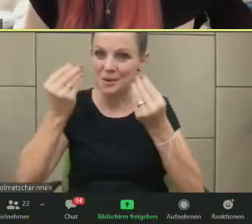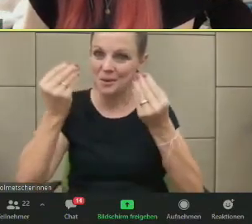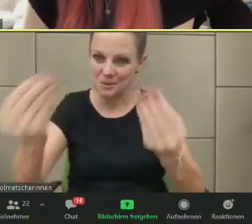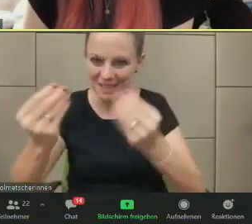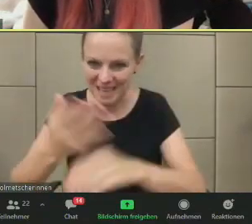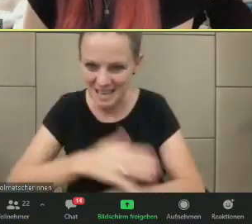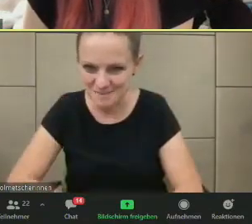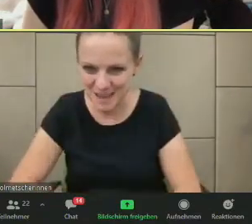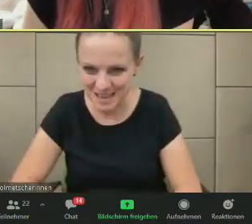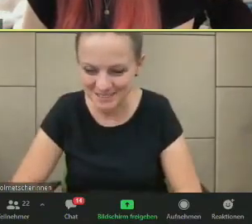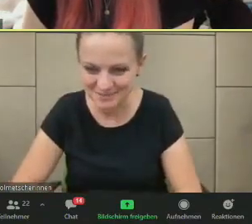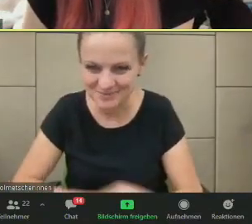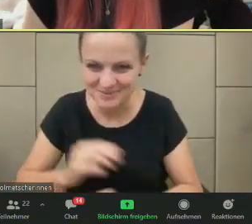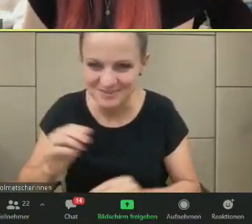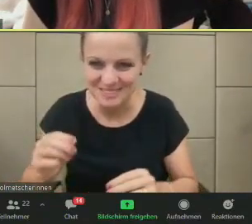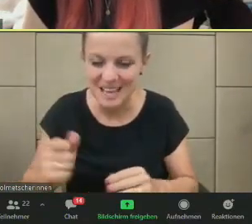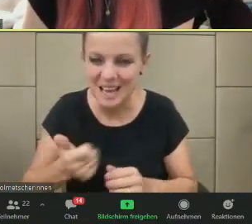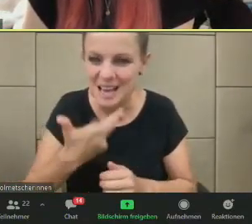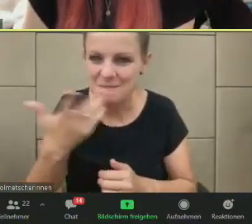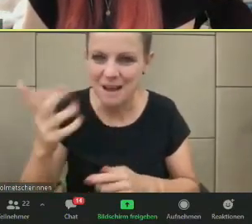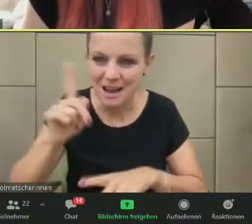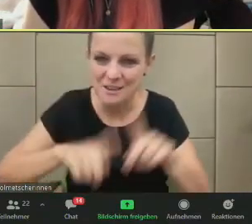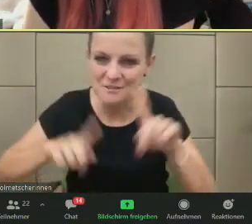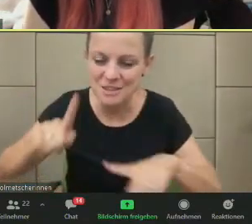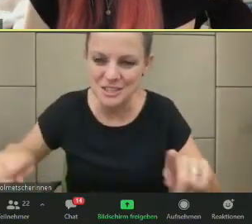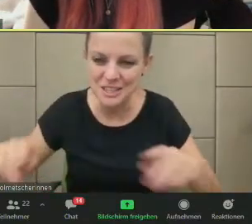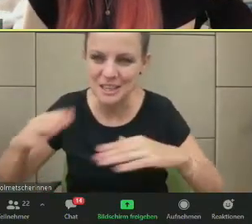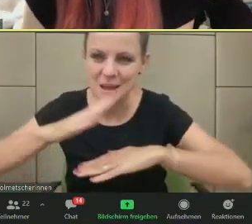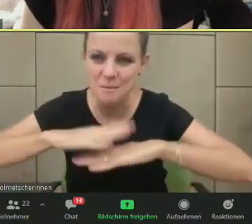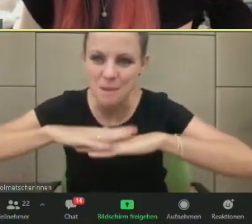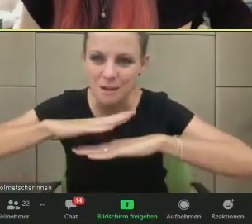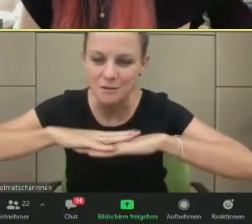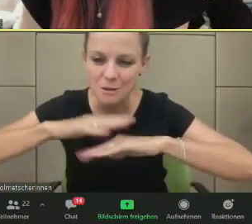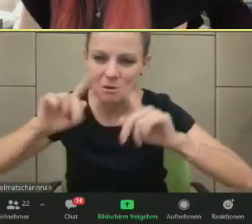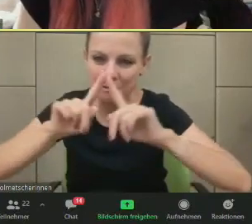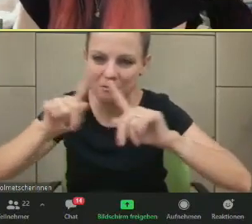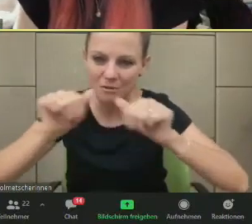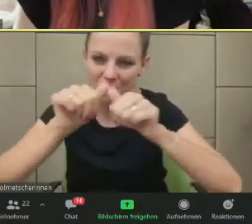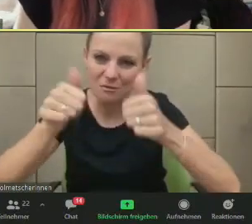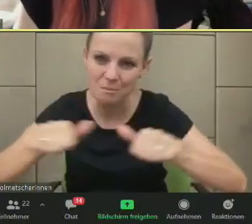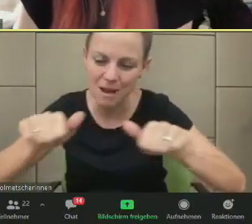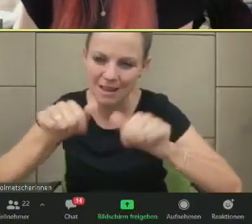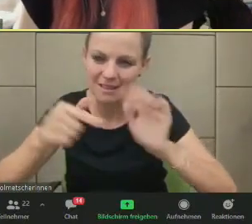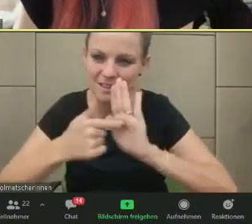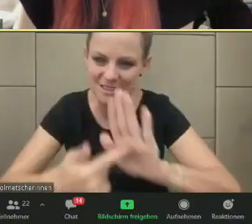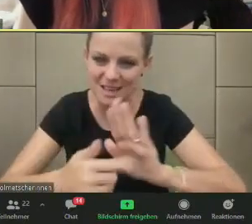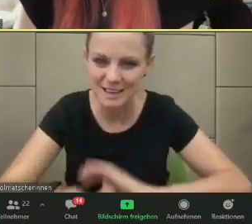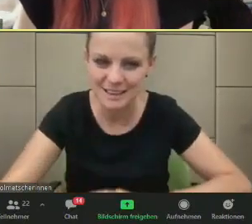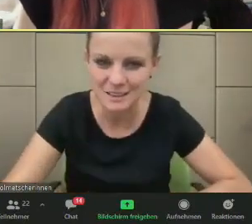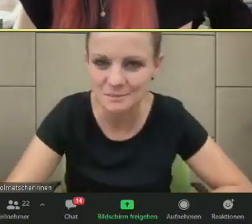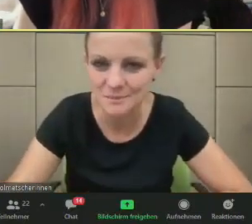Bianca und die wird uns einmal ein paar verschiedene Plattformen und Formate vorstellen.